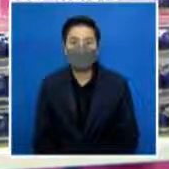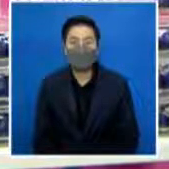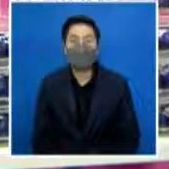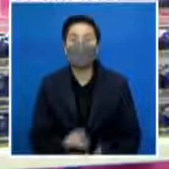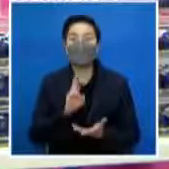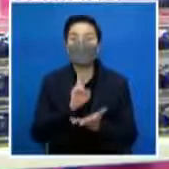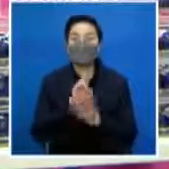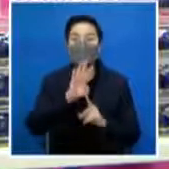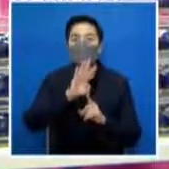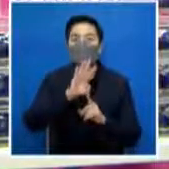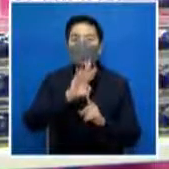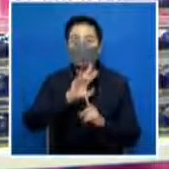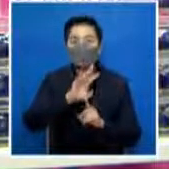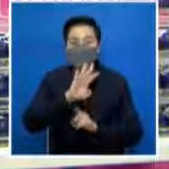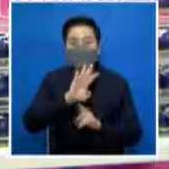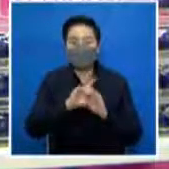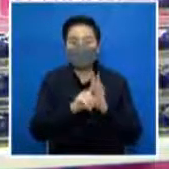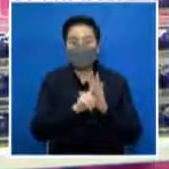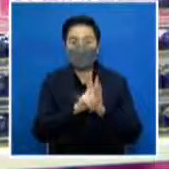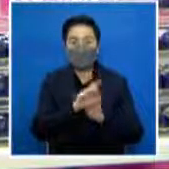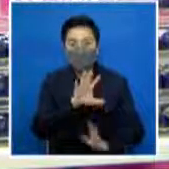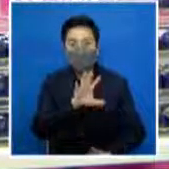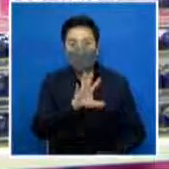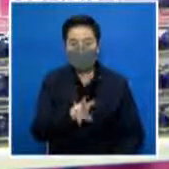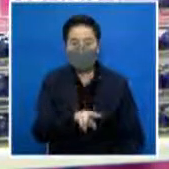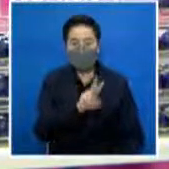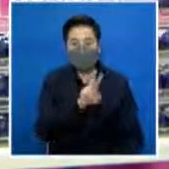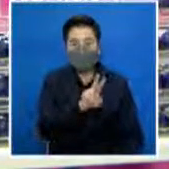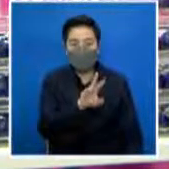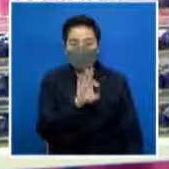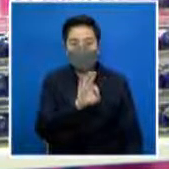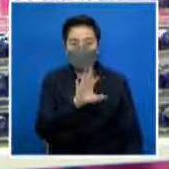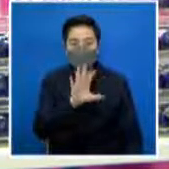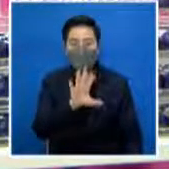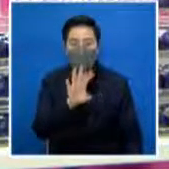อันดับที่4หมุนครั้งที่5เลขที่ออก